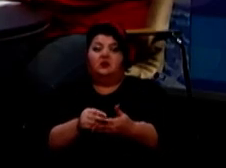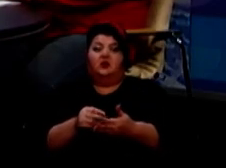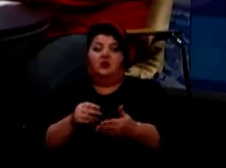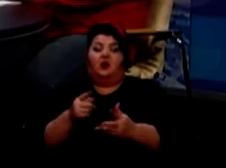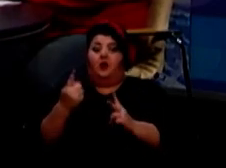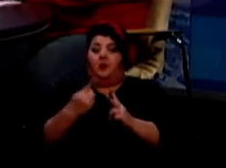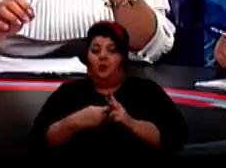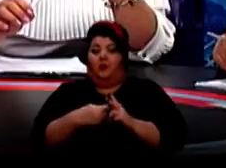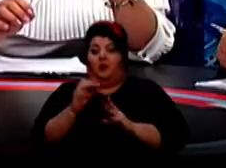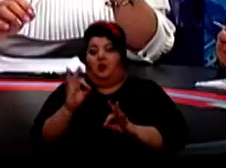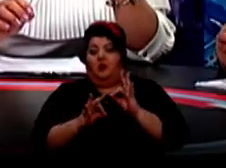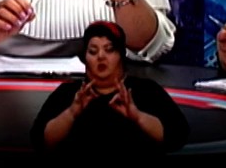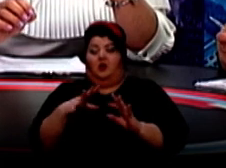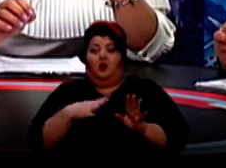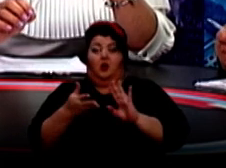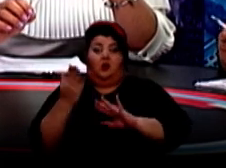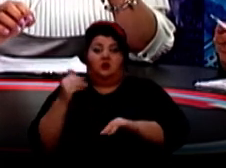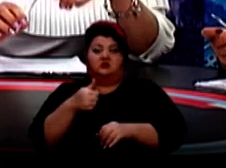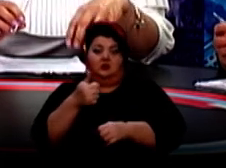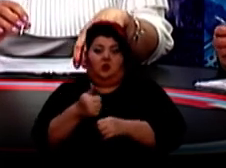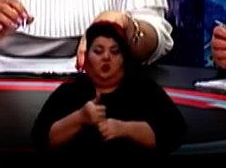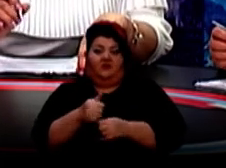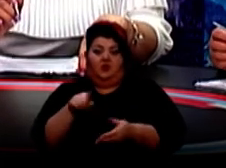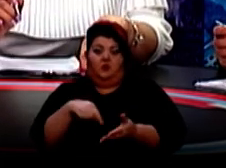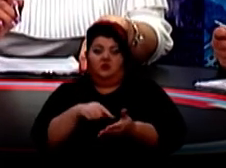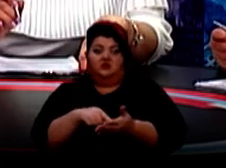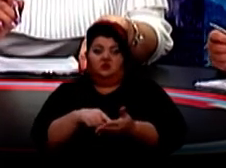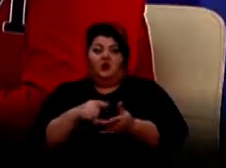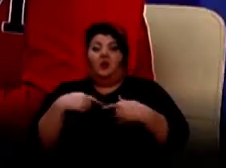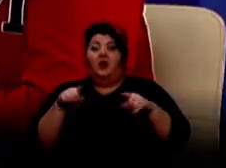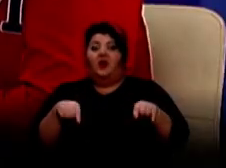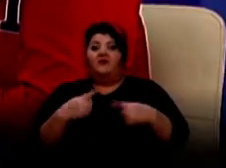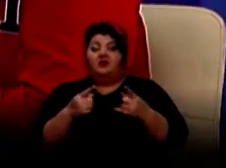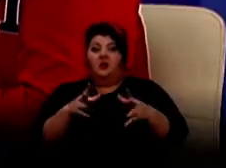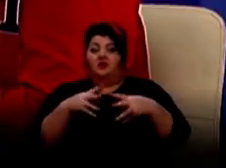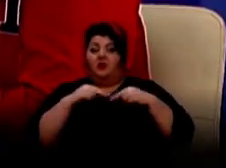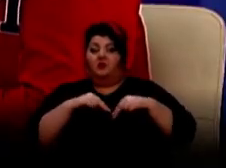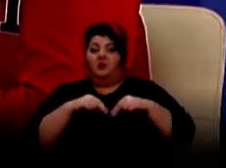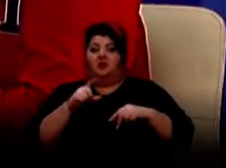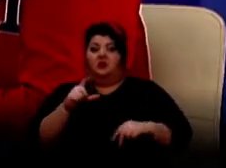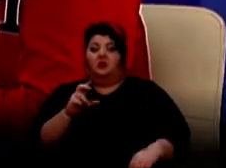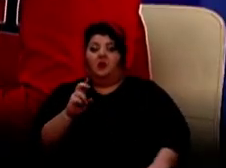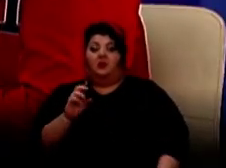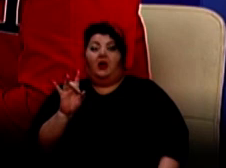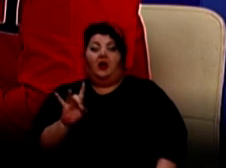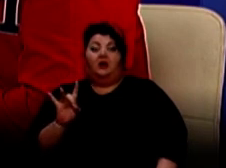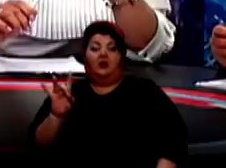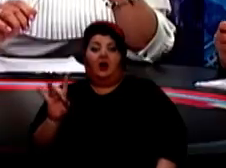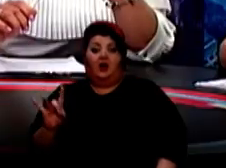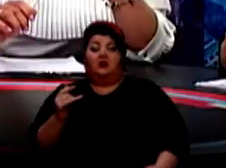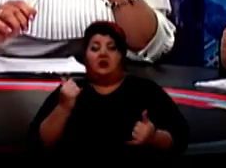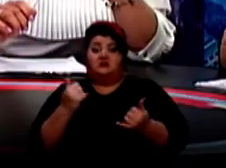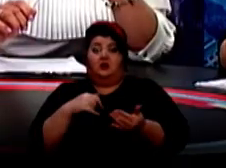голові. А у тролейбусного парку все нормально все буде. Нормально, ми відновили співпрацю з ЄБРР. Да, і закуповуємо зараз 40